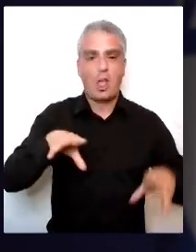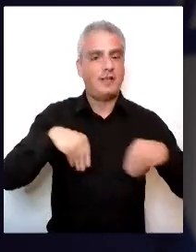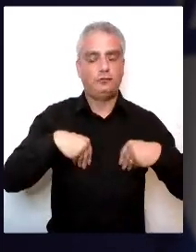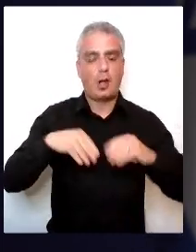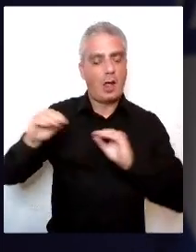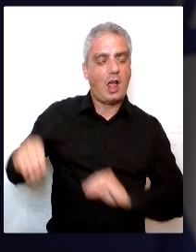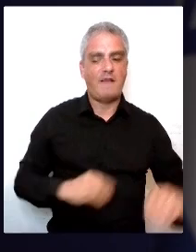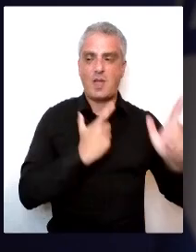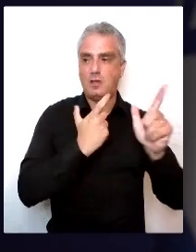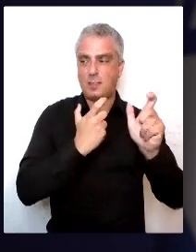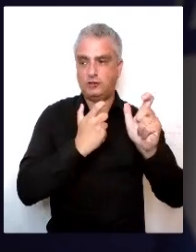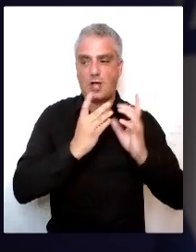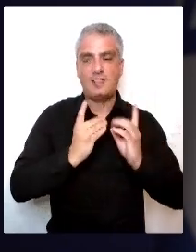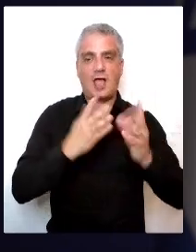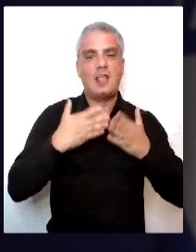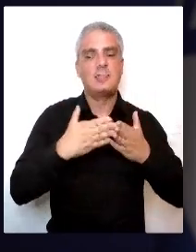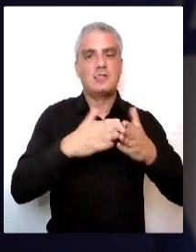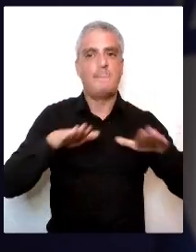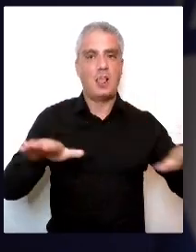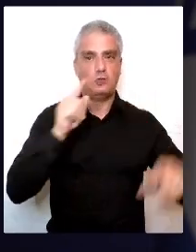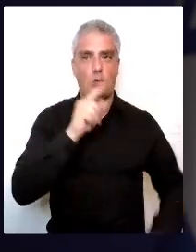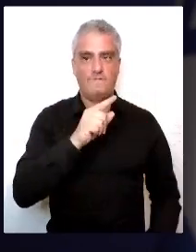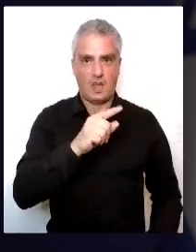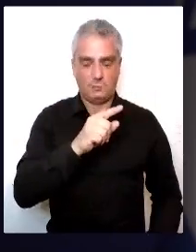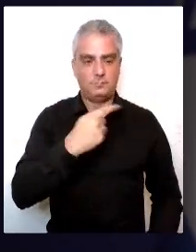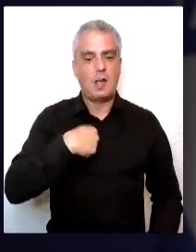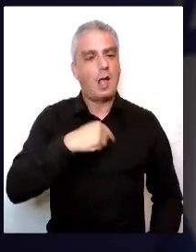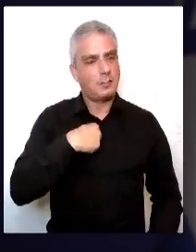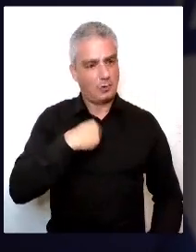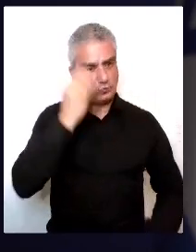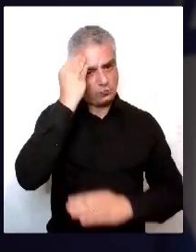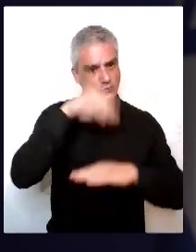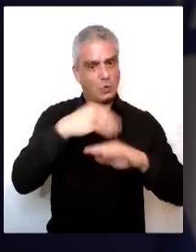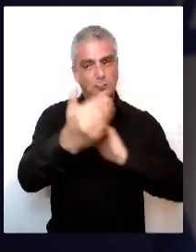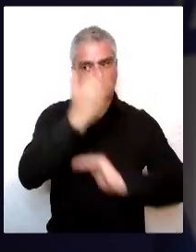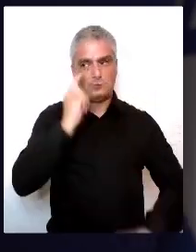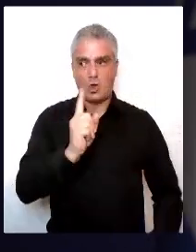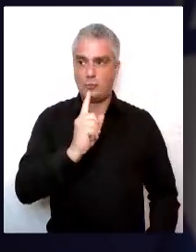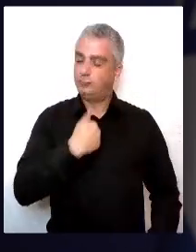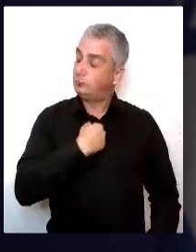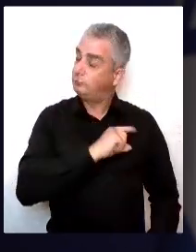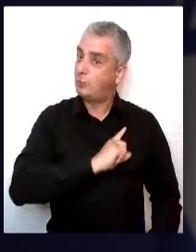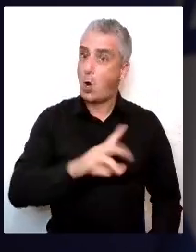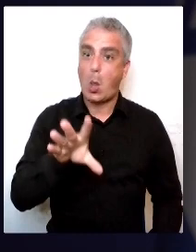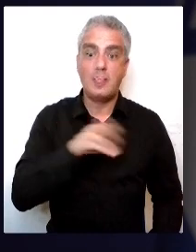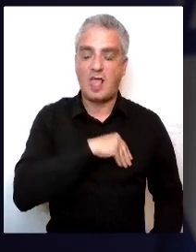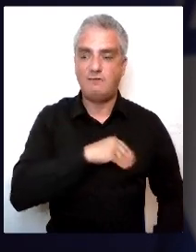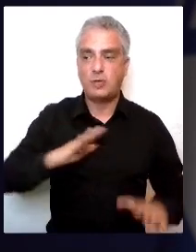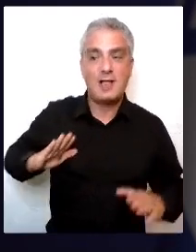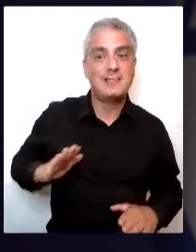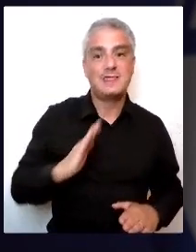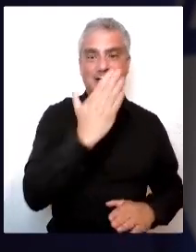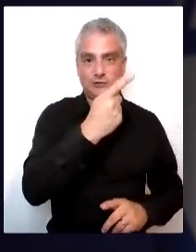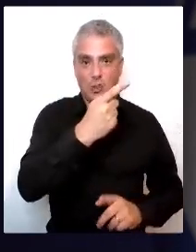אמצעי לחימה נמל התעופה האזרחי אנחנו מודיעים מראש לא נאפשר לטיסות אוינות